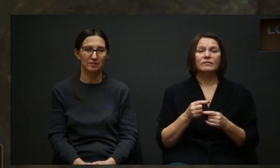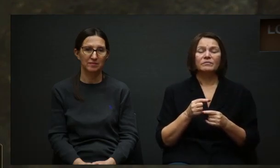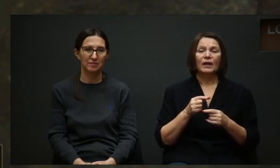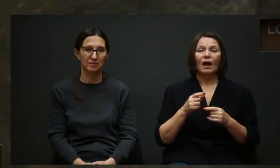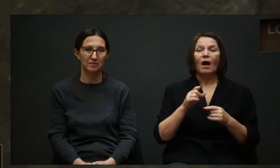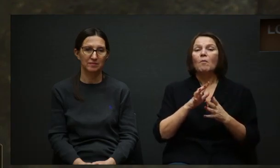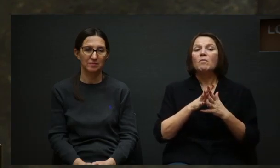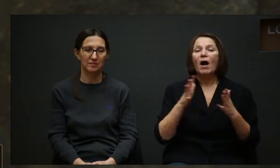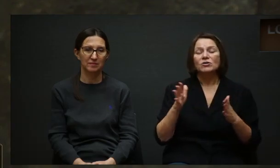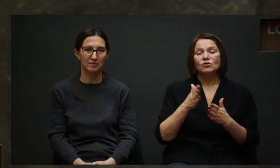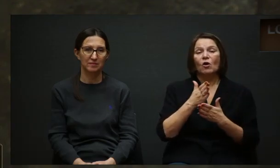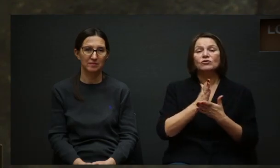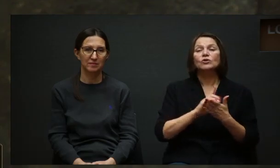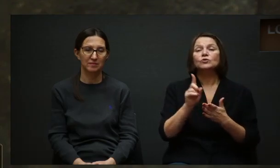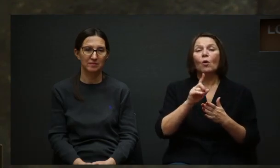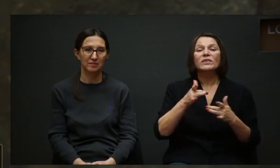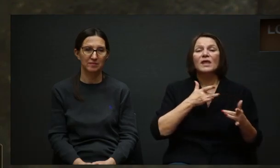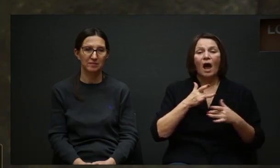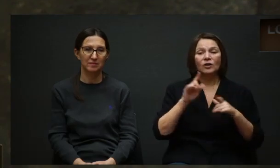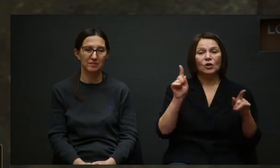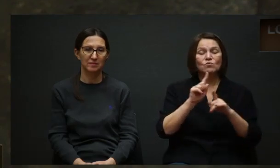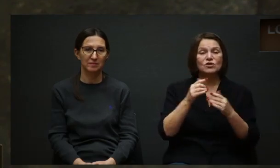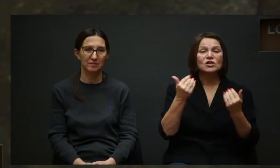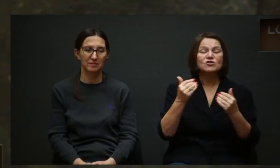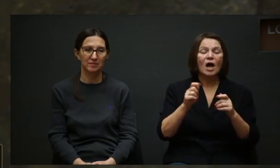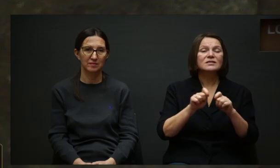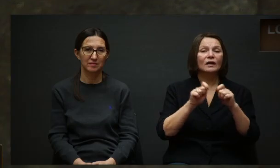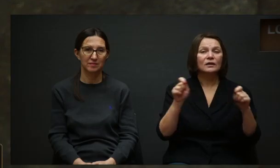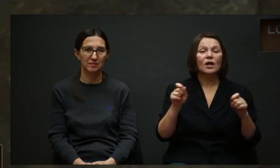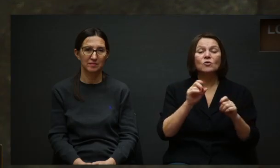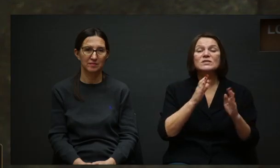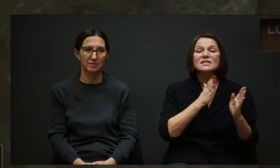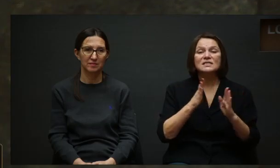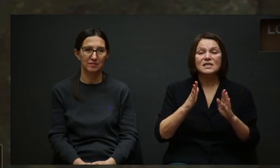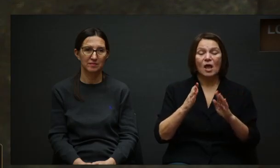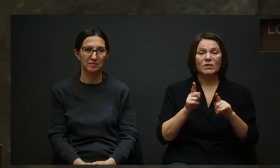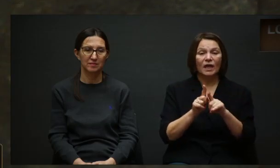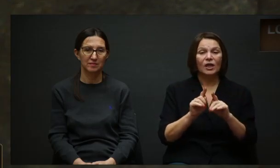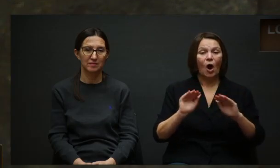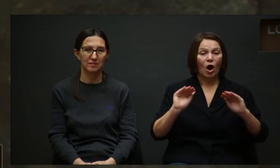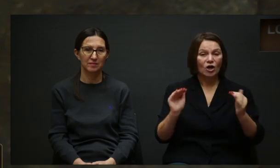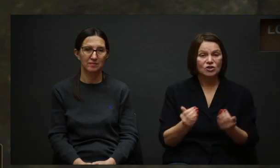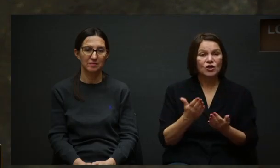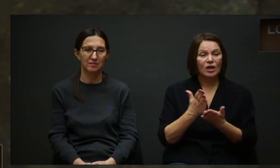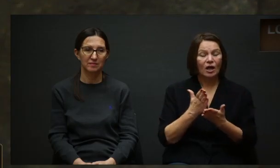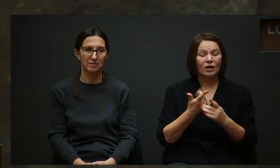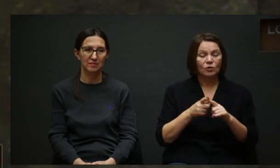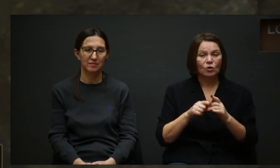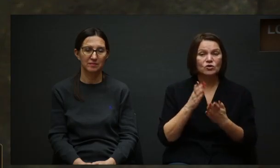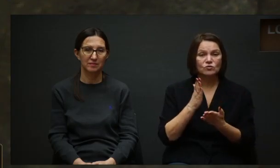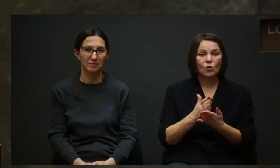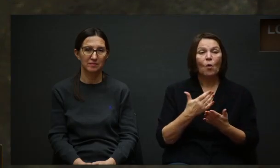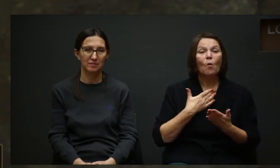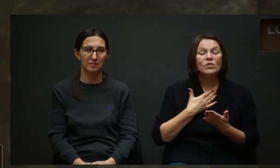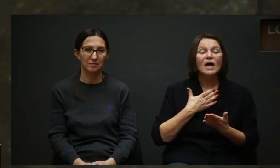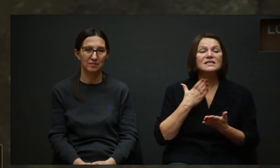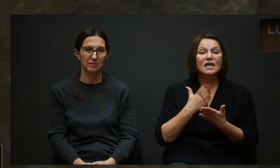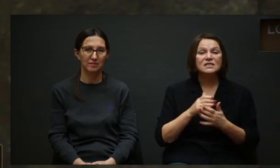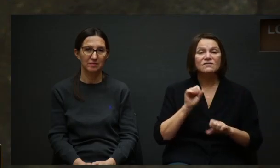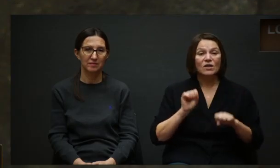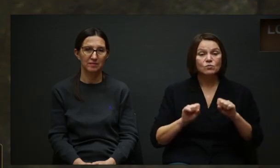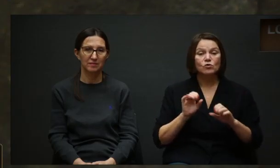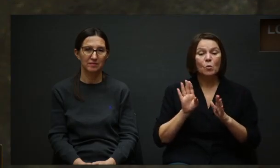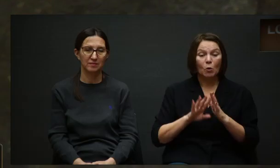музеи и театры открытыми, пусть даже с системой вот этих ограничений, которые существуют. Потому что у нас есть возможность просто прийти